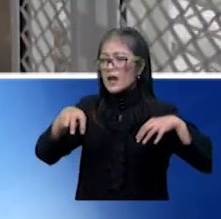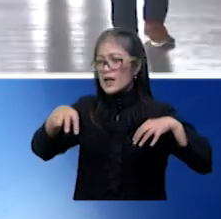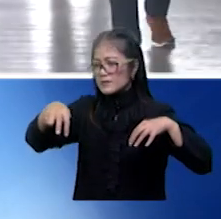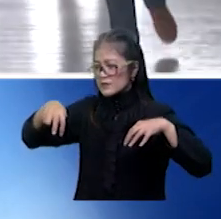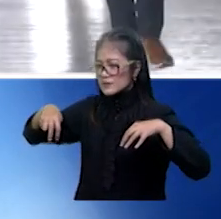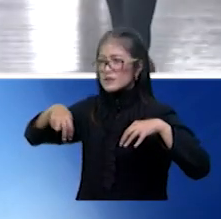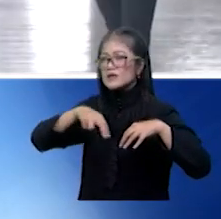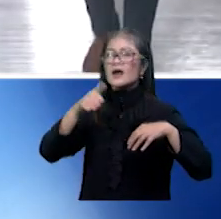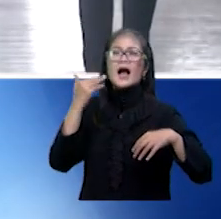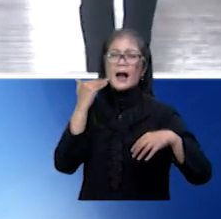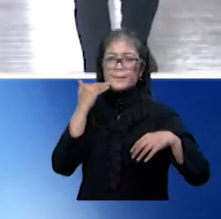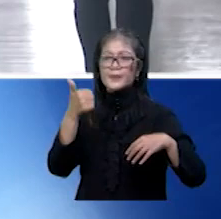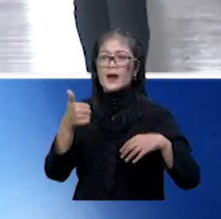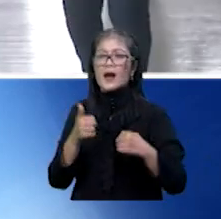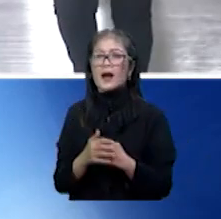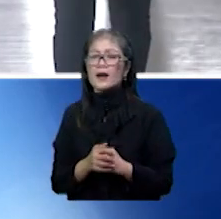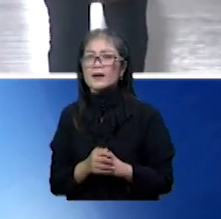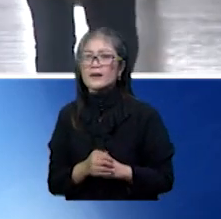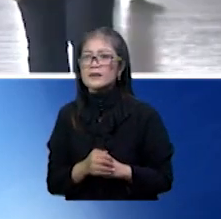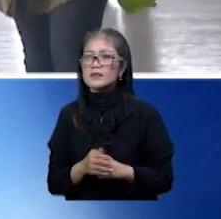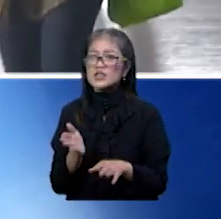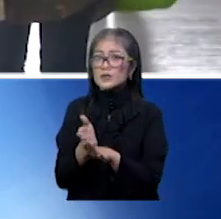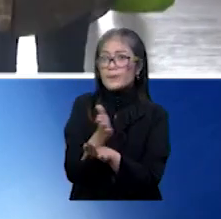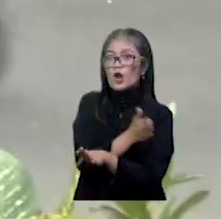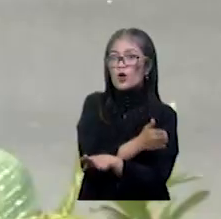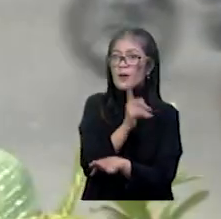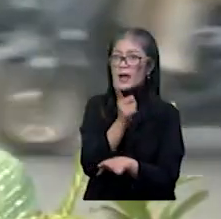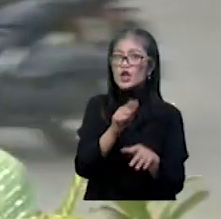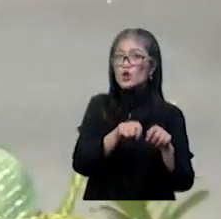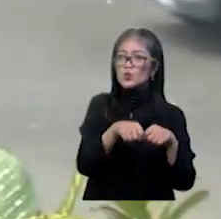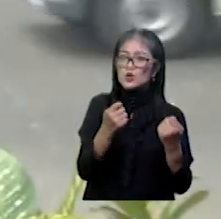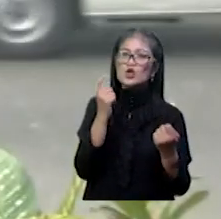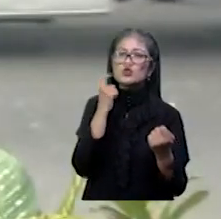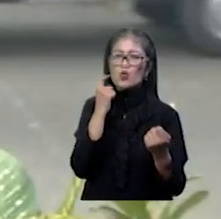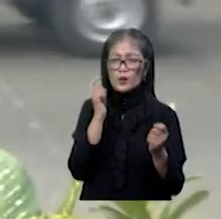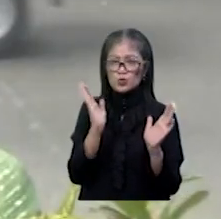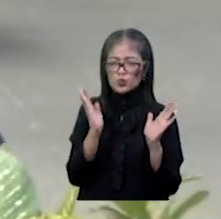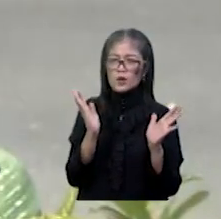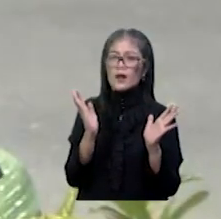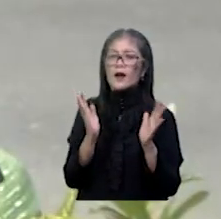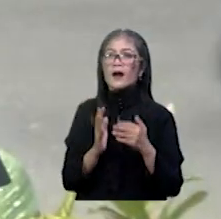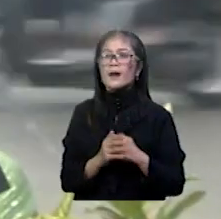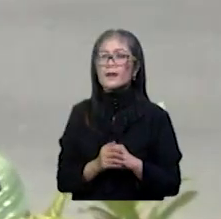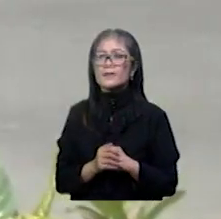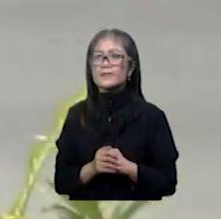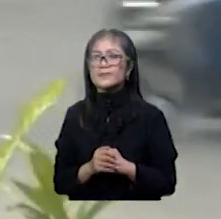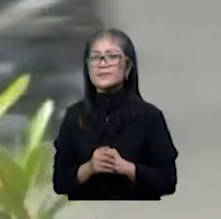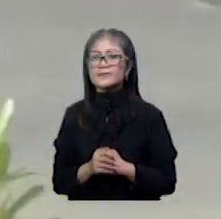Dan sebelumnya Skywalk ini sudah dilakukan uji coba sejak hari Sabtu hingga hari Senin. Dari Jakarta, Bayu Pradana, Ari Setiawan, iNews melaporkan.